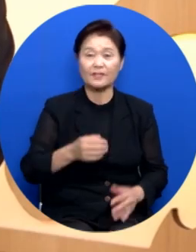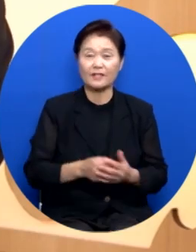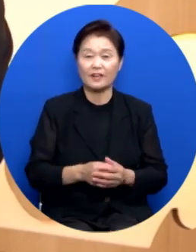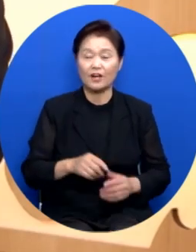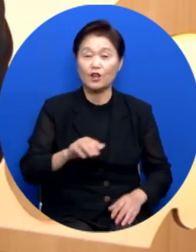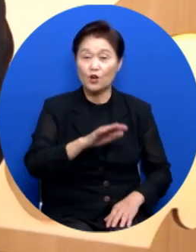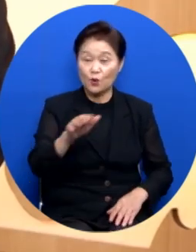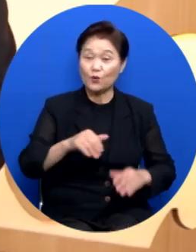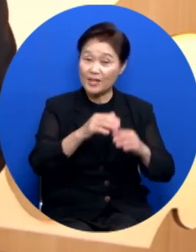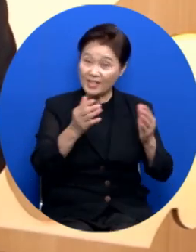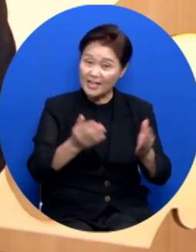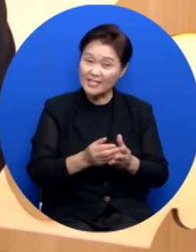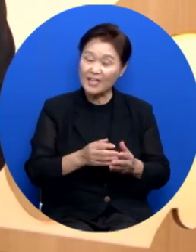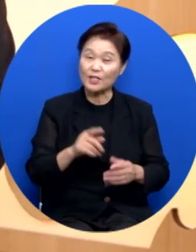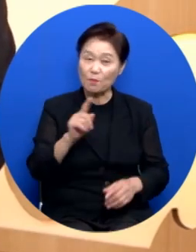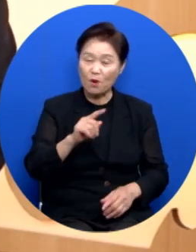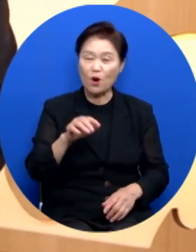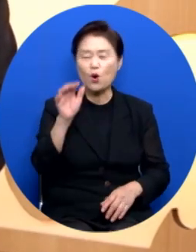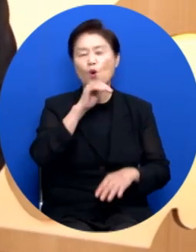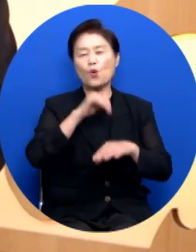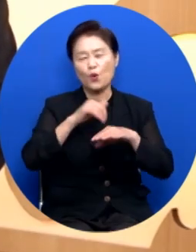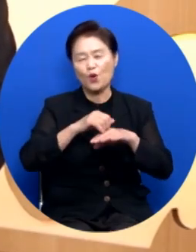일단 훈련